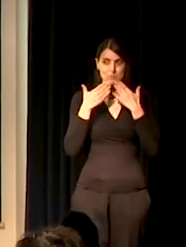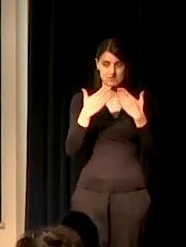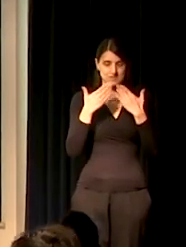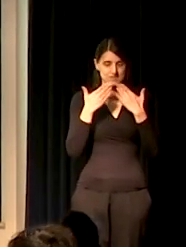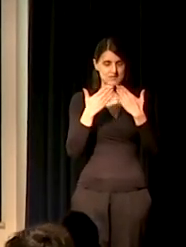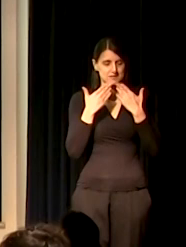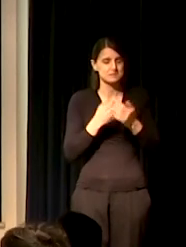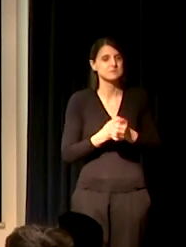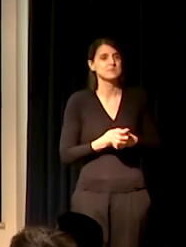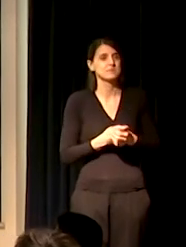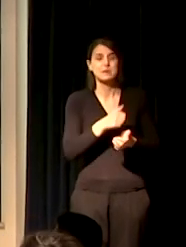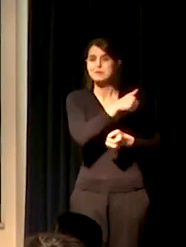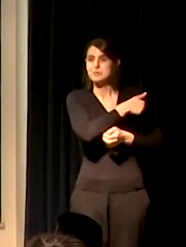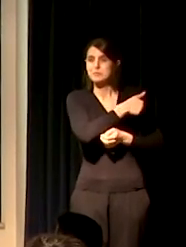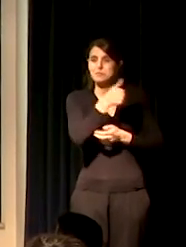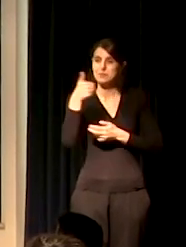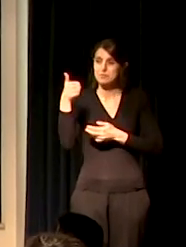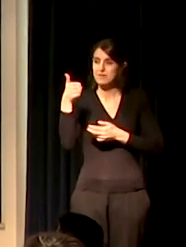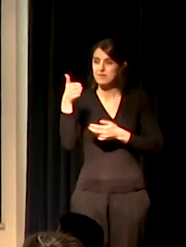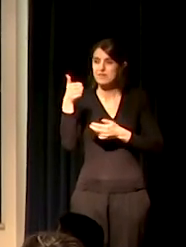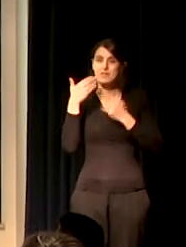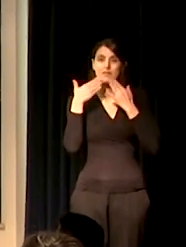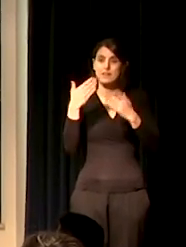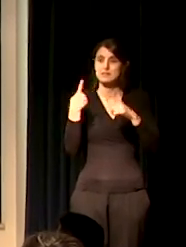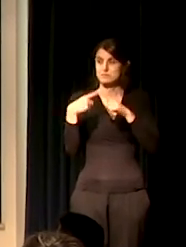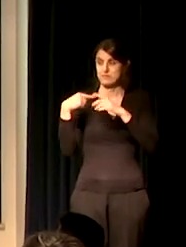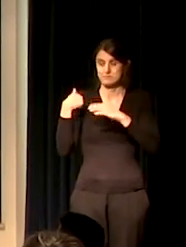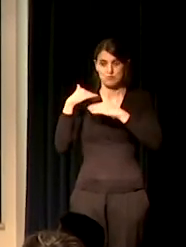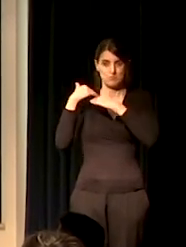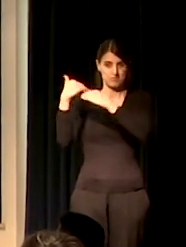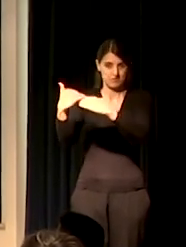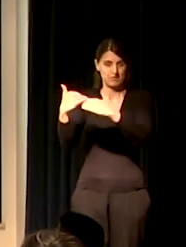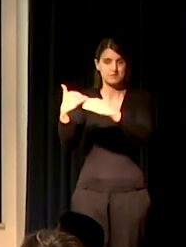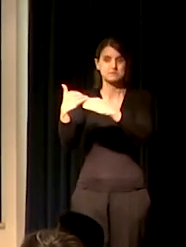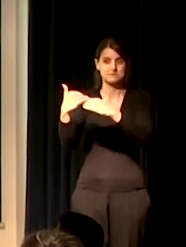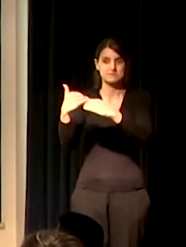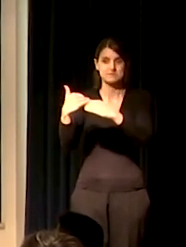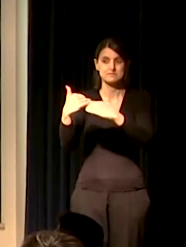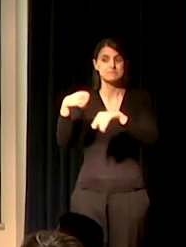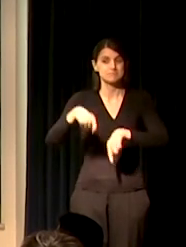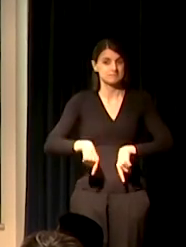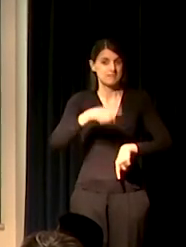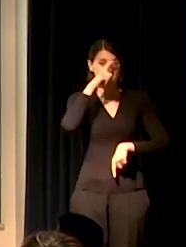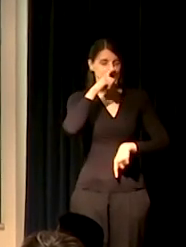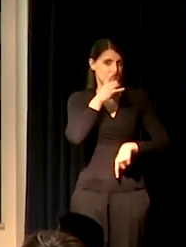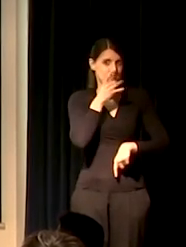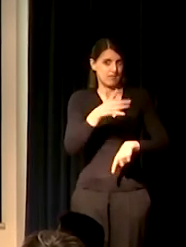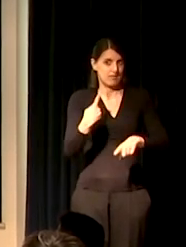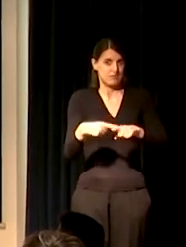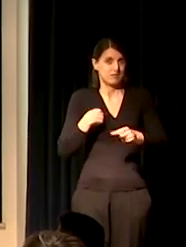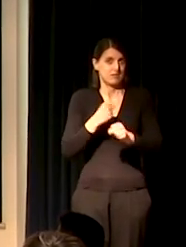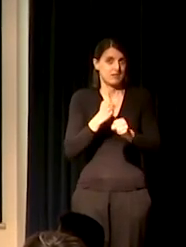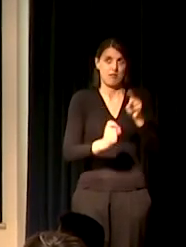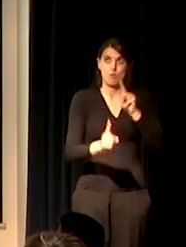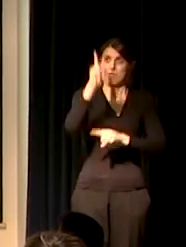gràcies. En primer lloc, per haver-nos convidat. Aquesta vegada ho hem tingut molt fàcil perquè jo tinc el despatx aquí